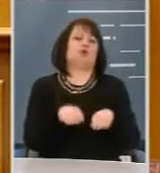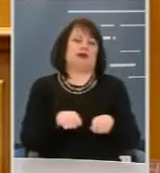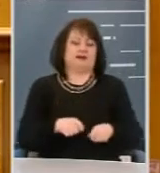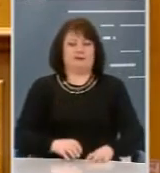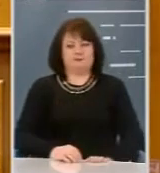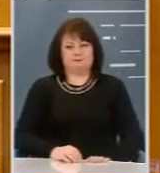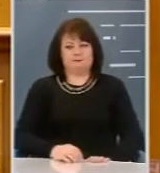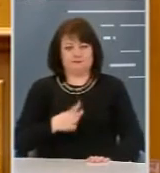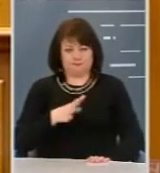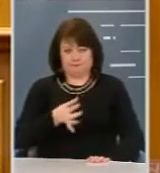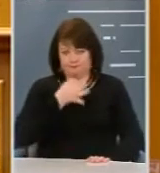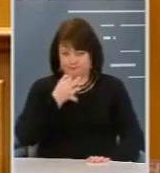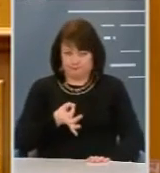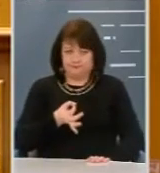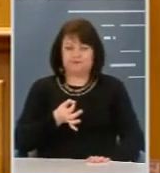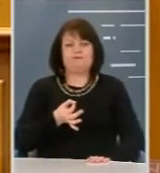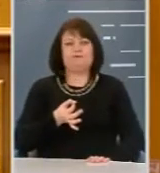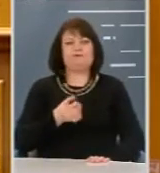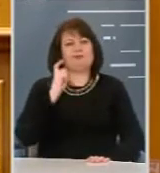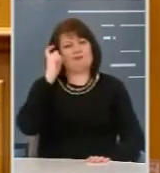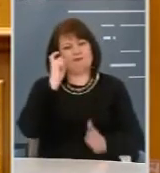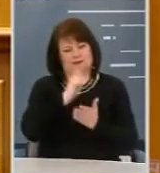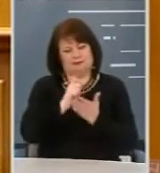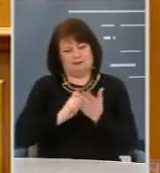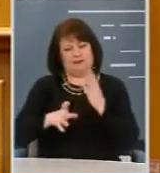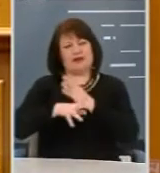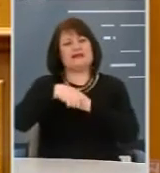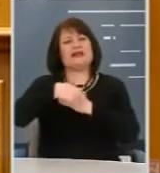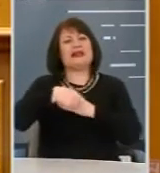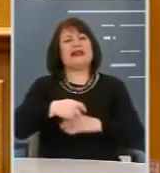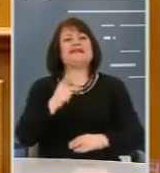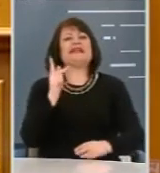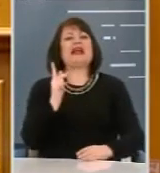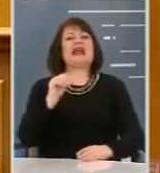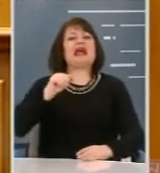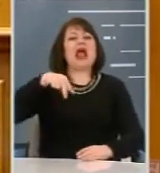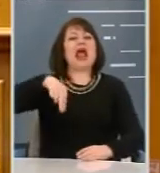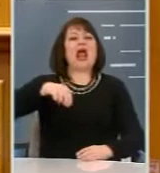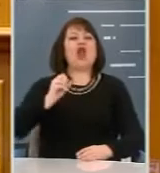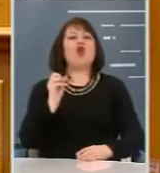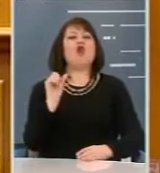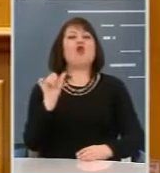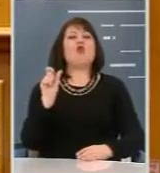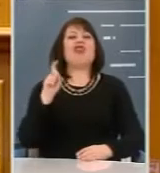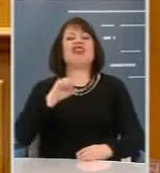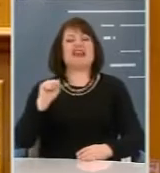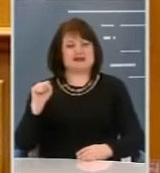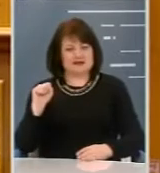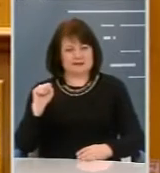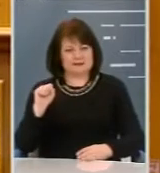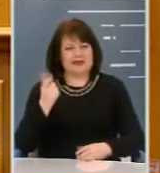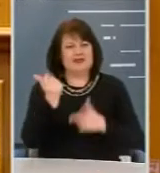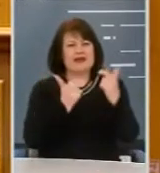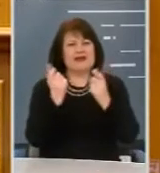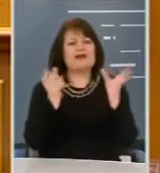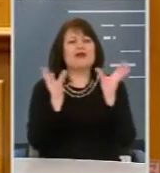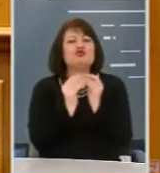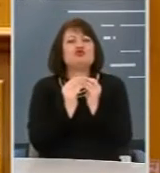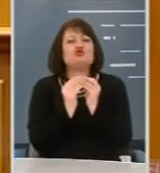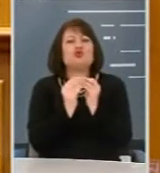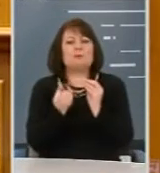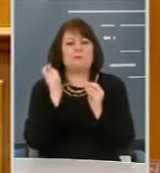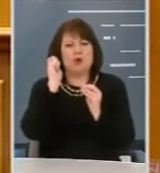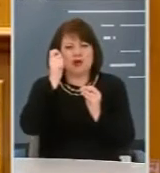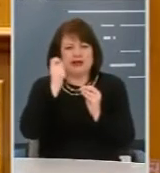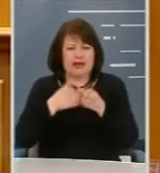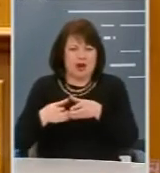θυμίσω ότι η πορισματική έκθεση του εισαγγελέα Καλούδη που αφορά τα δάνεια των κομμάτων ήταν